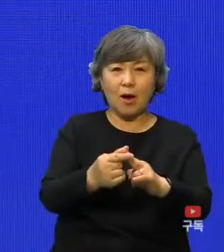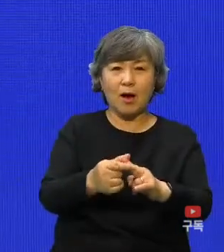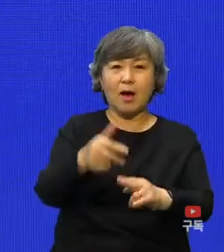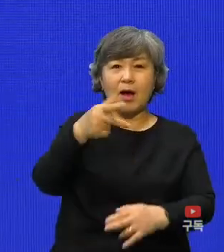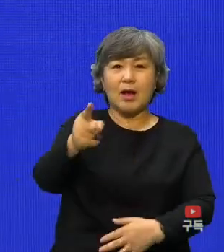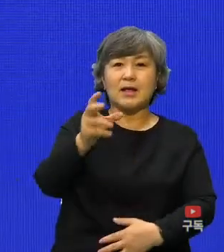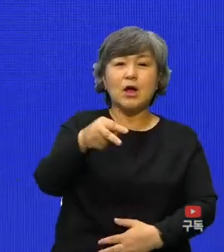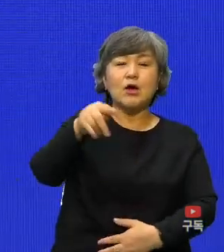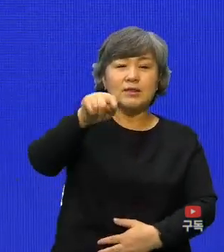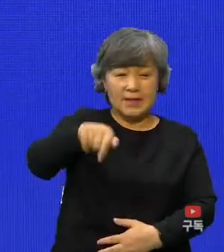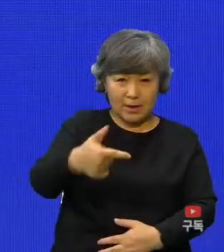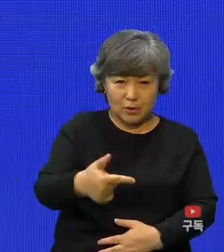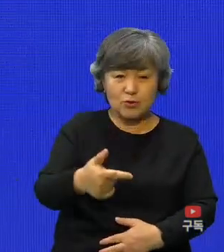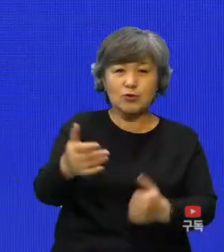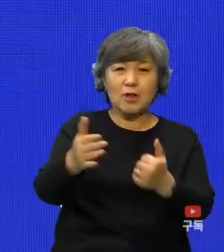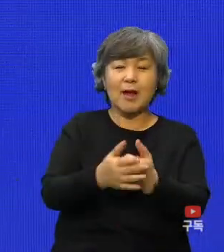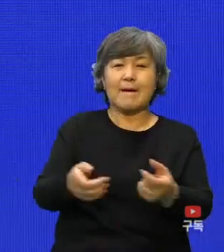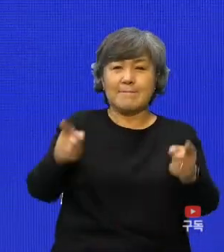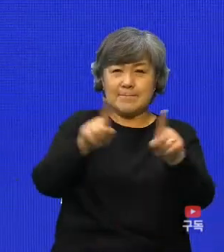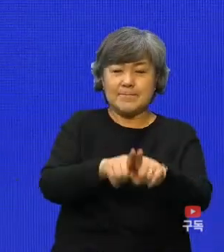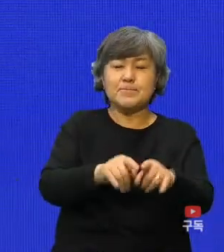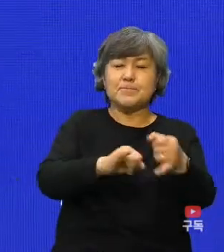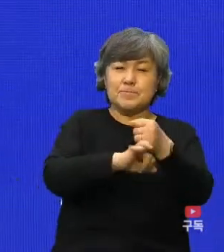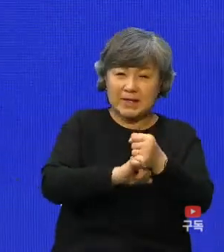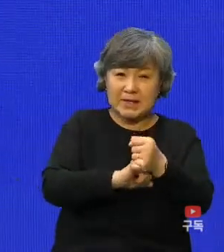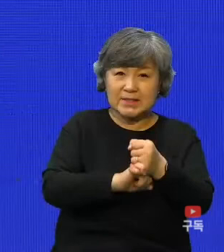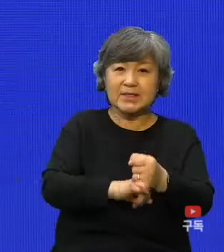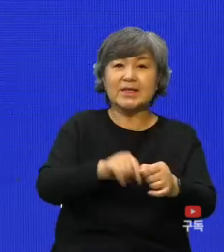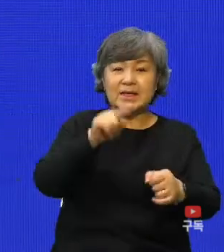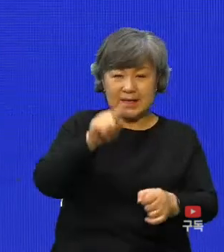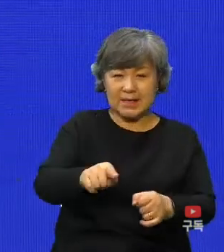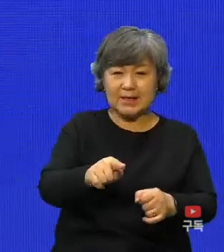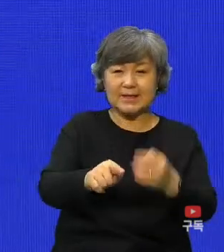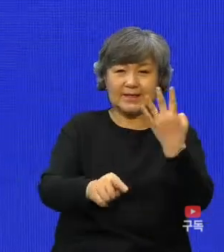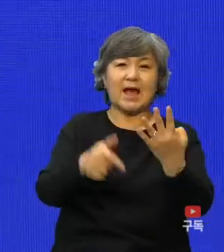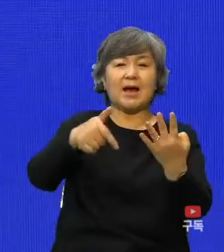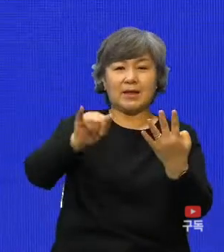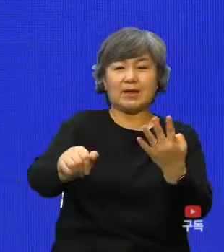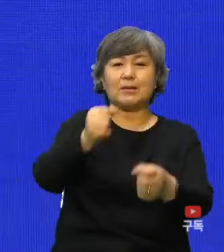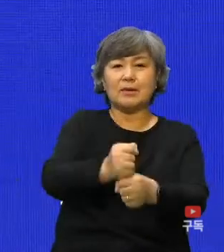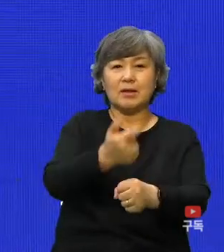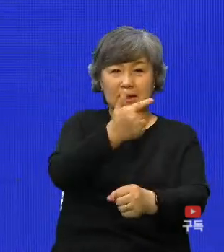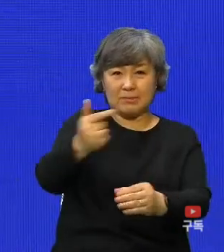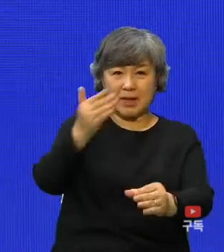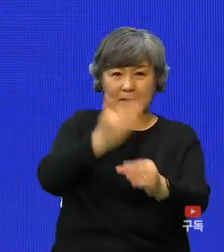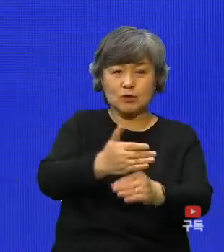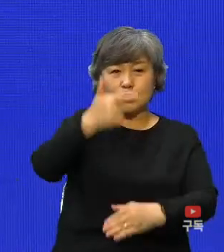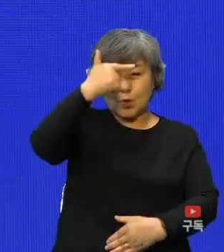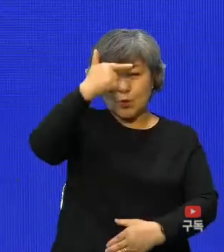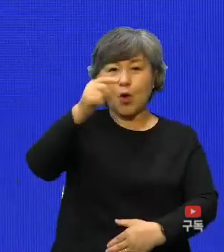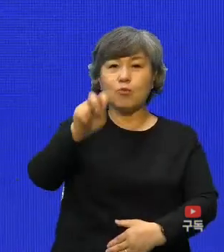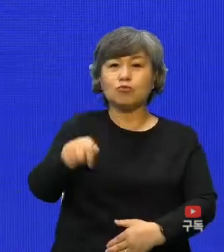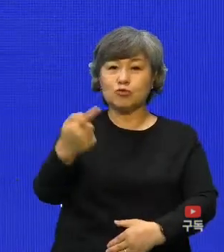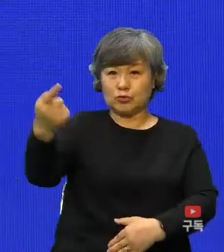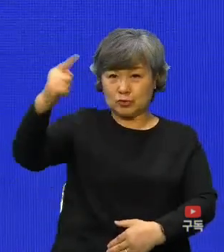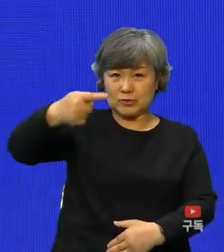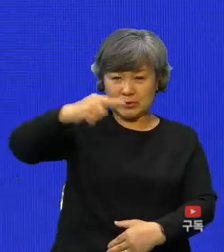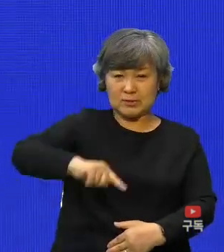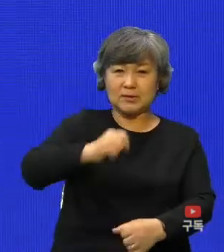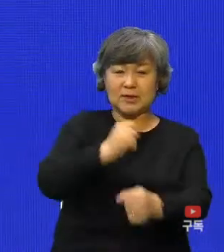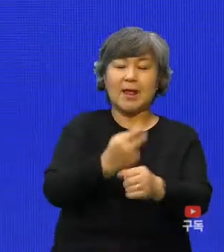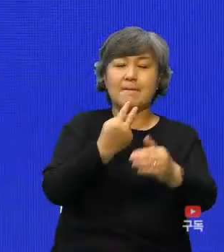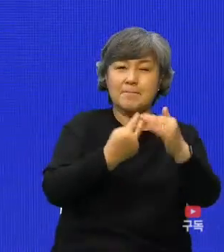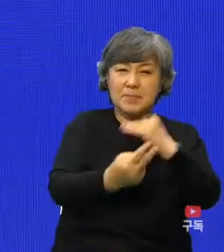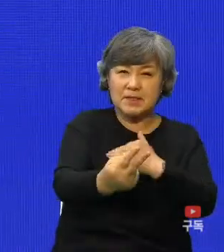정세균, 이광재 후보님 함께 반드시 4기 민주정부를 창출해 김대중, 노무현, 문재인 대통령의 가치와